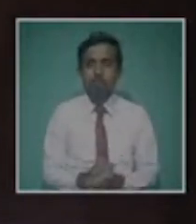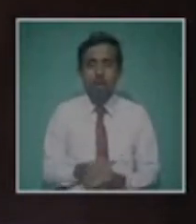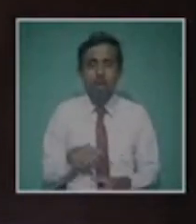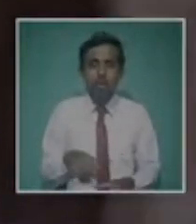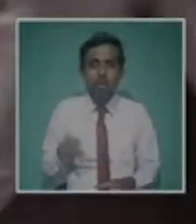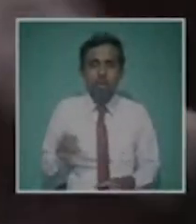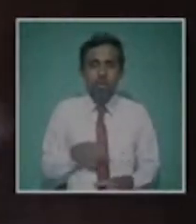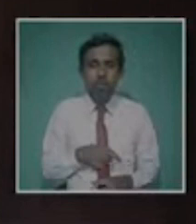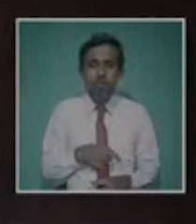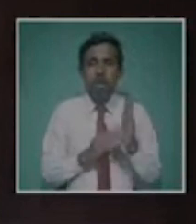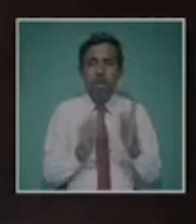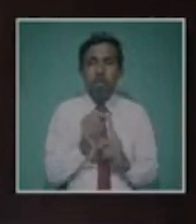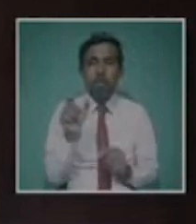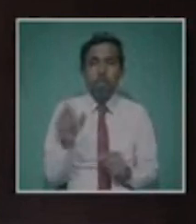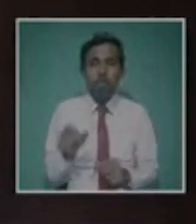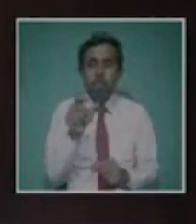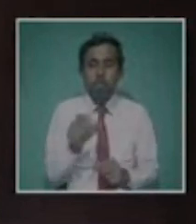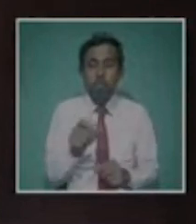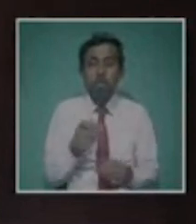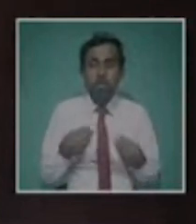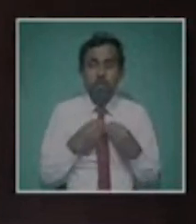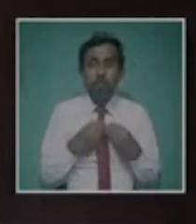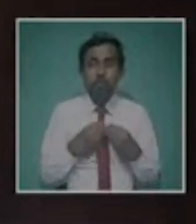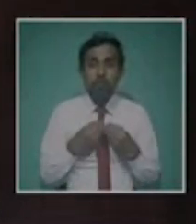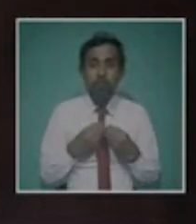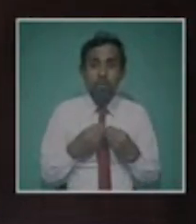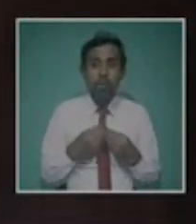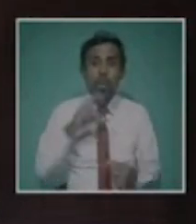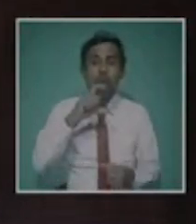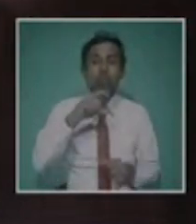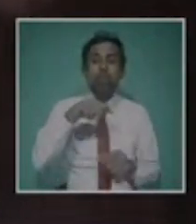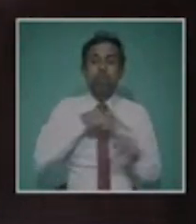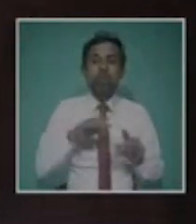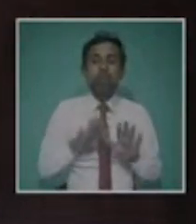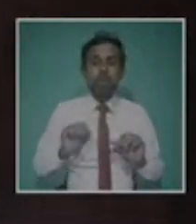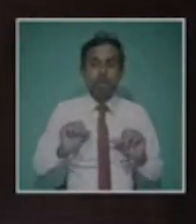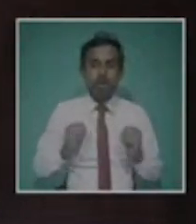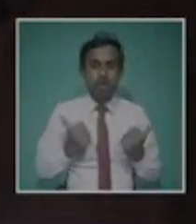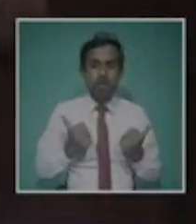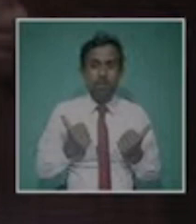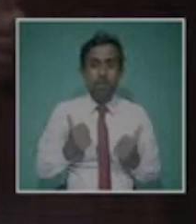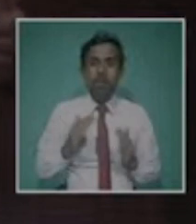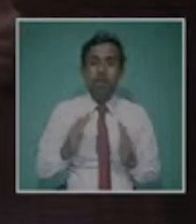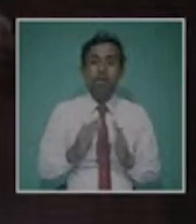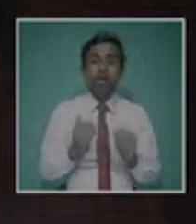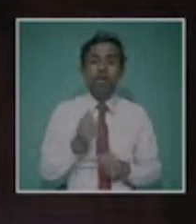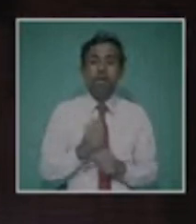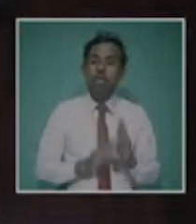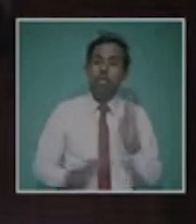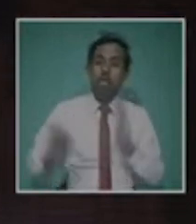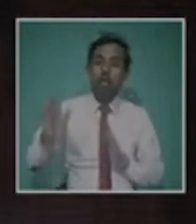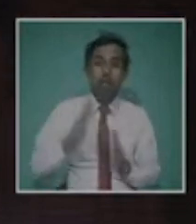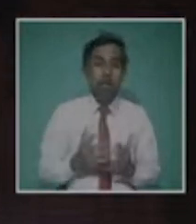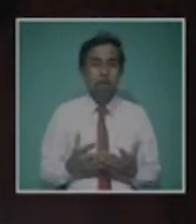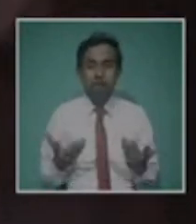அமைச்சர்கள் இன்று அமைச்சு பதவிகளை எடுத்து இன்னும் கொழுமிலே தான் இருக்கின்றார்கள். இன்று அவர்களுடைய ஊருக்கு செல்ல முடியாது, அவர்களுடைய தொகுதிக்கு செல்ல முடியாது, இன்று